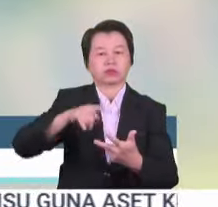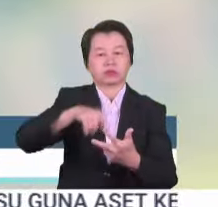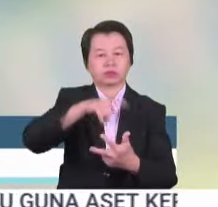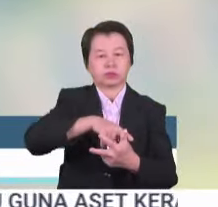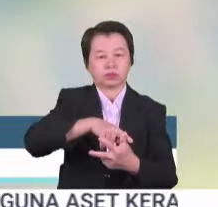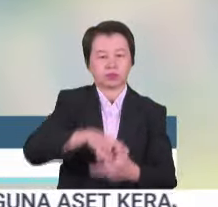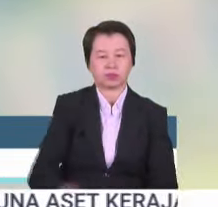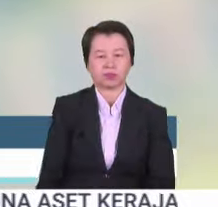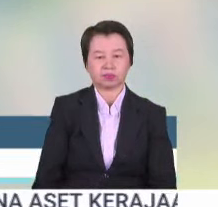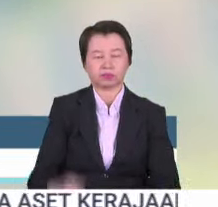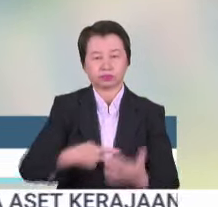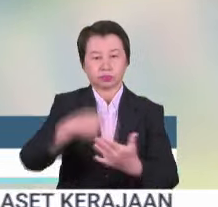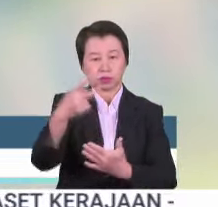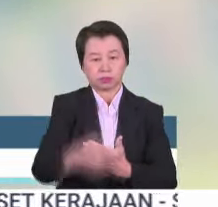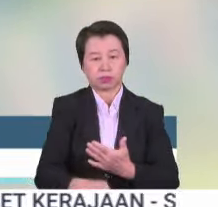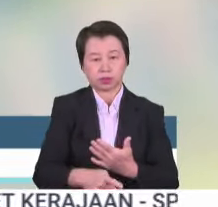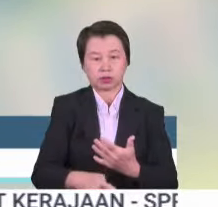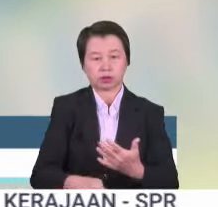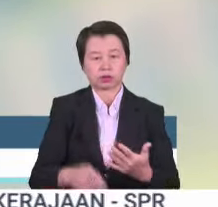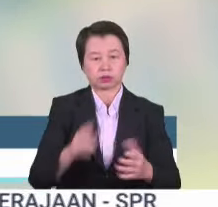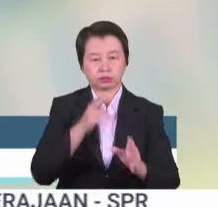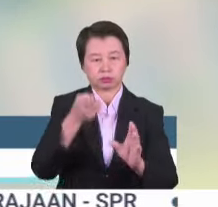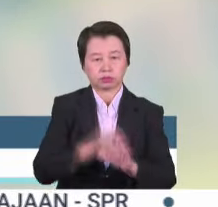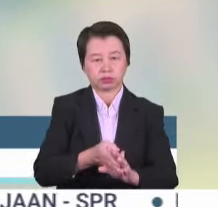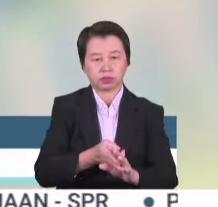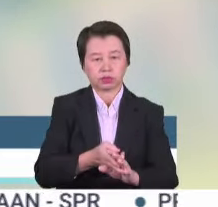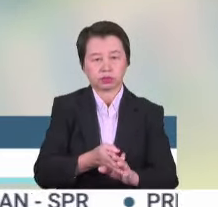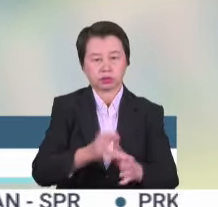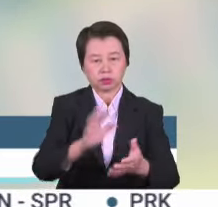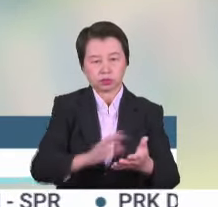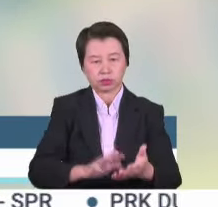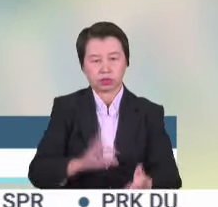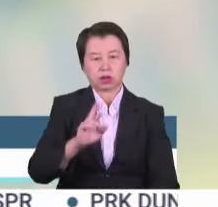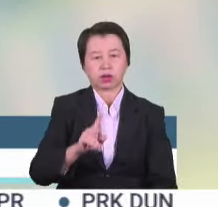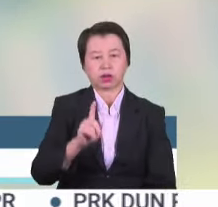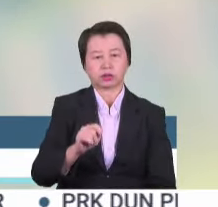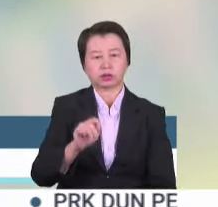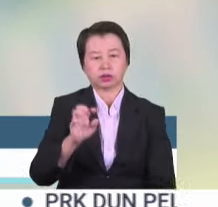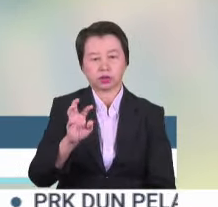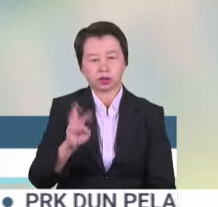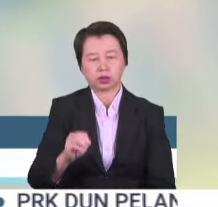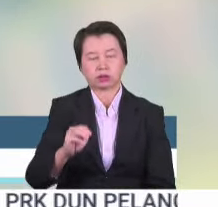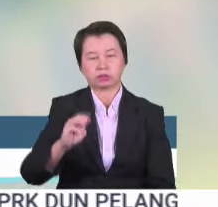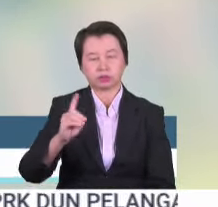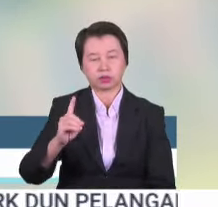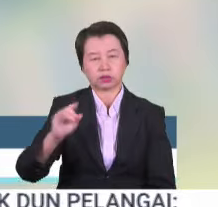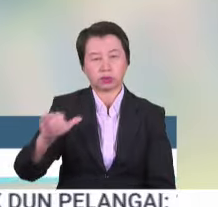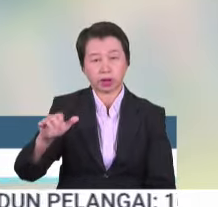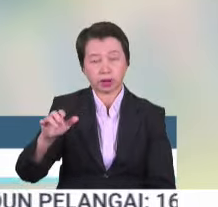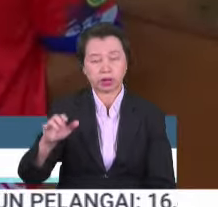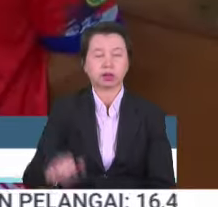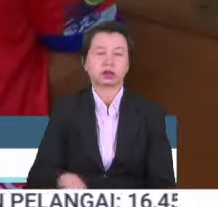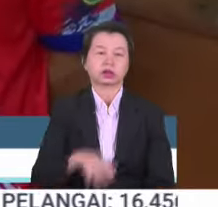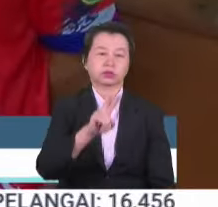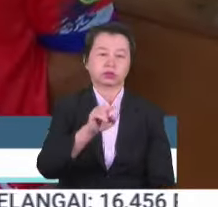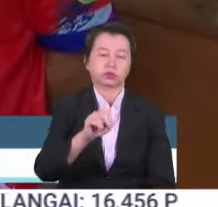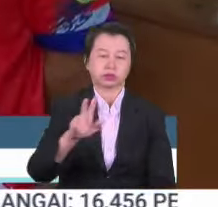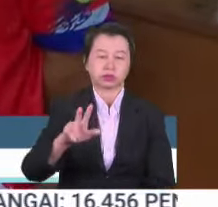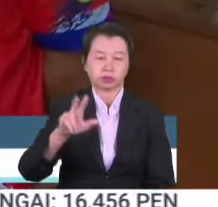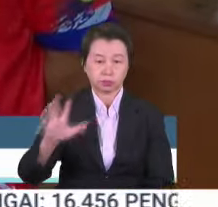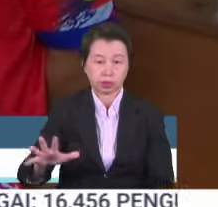terusik program publisiti dan penyerataan awam draf rtmdy Kedah 2035